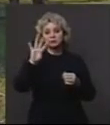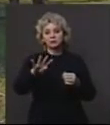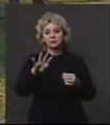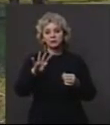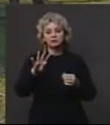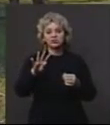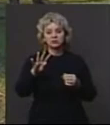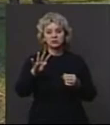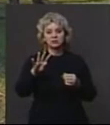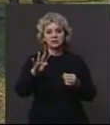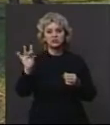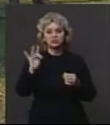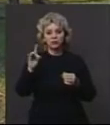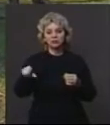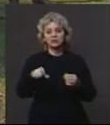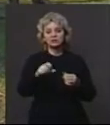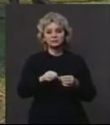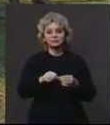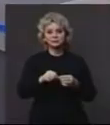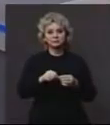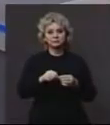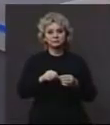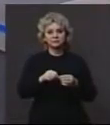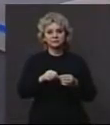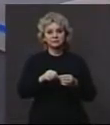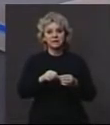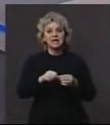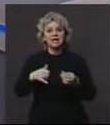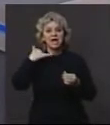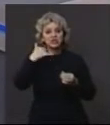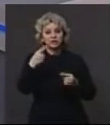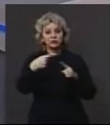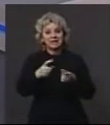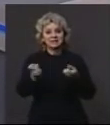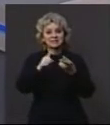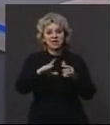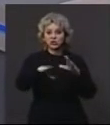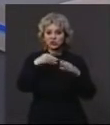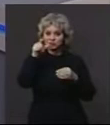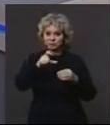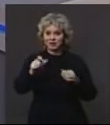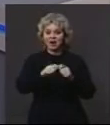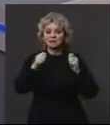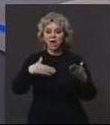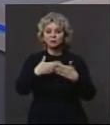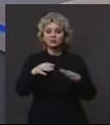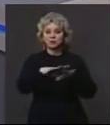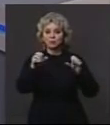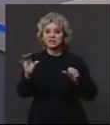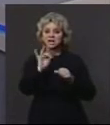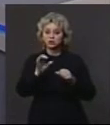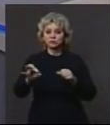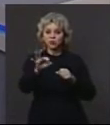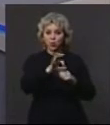Станислав Фоменко, Дон-24, Ростов-на-Дону. Горячую линию для связи с избирателями открыла Общественная палата